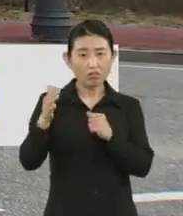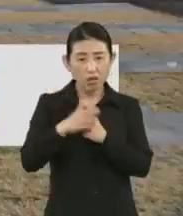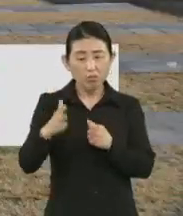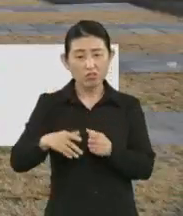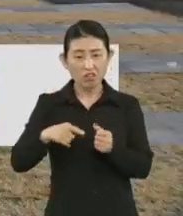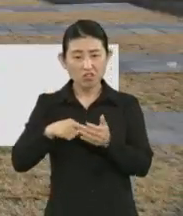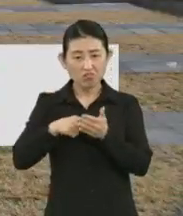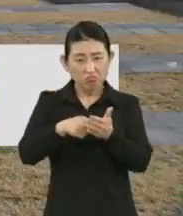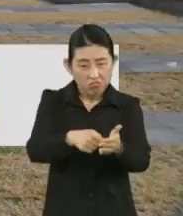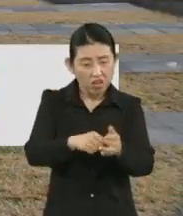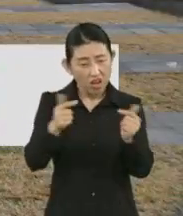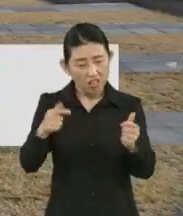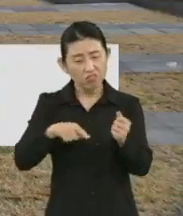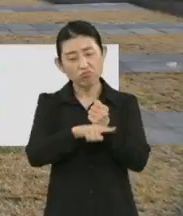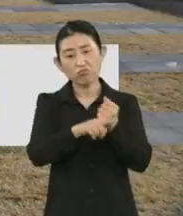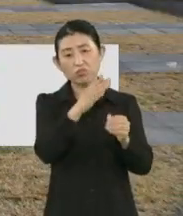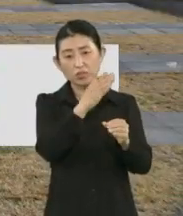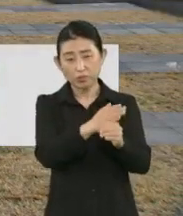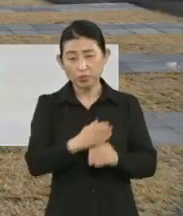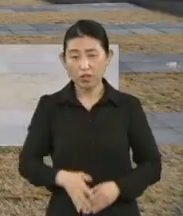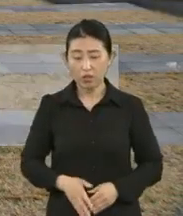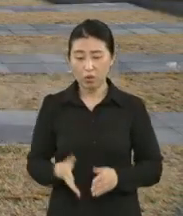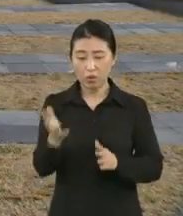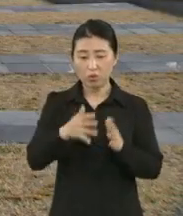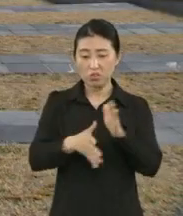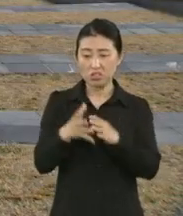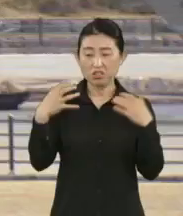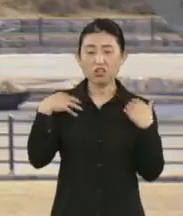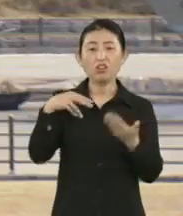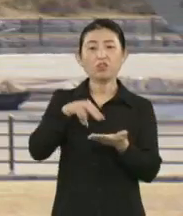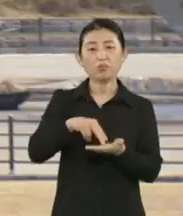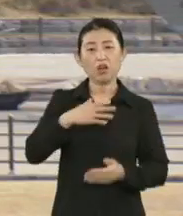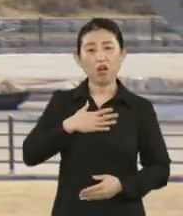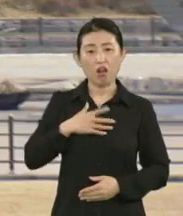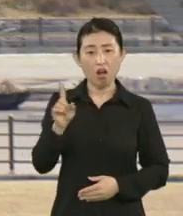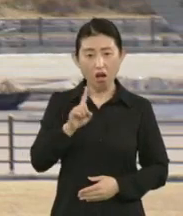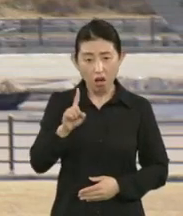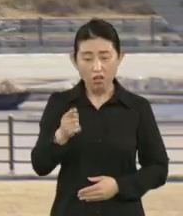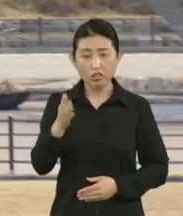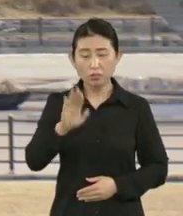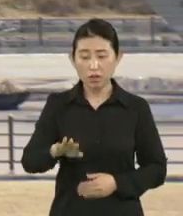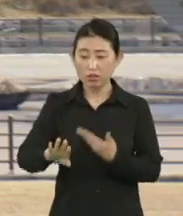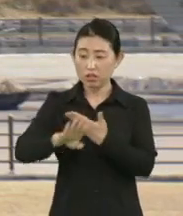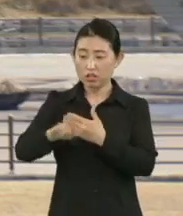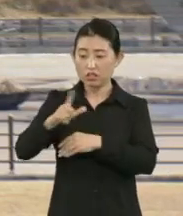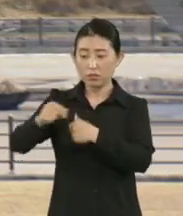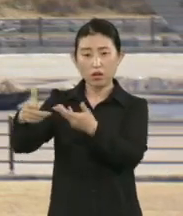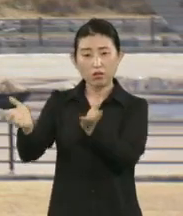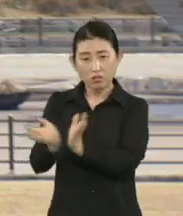물었습니다. 이에 대해 공주시는 이런 사정을 알지만 국악원 분원 유치를 희망하는 타